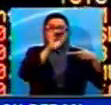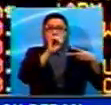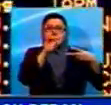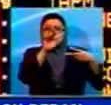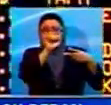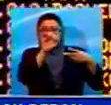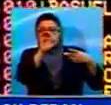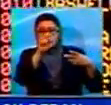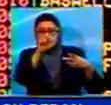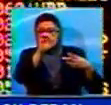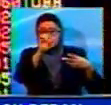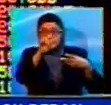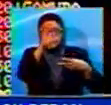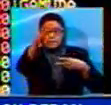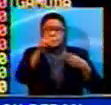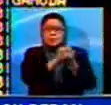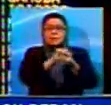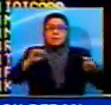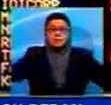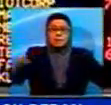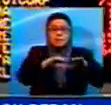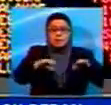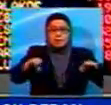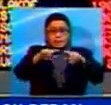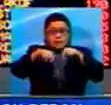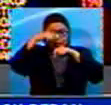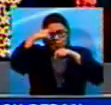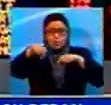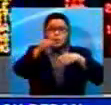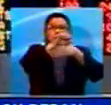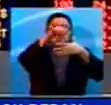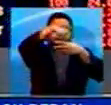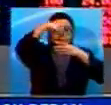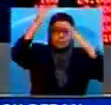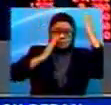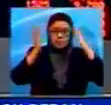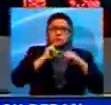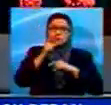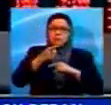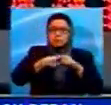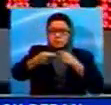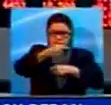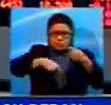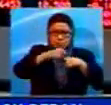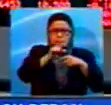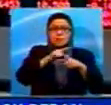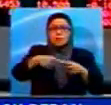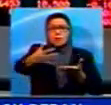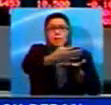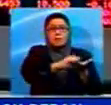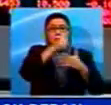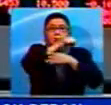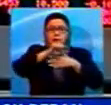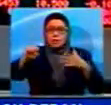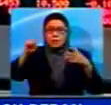akan menyediakan pemangkin tempatan kepada bursa dalam negara pedagang seharusnya mengumpul saham mewah berkaitan piala dunia yang dijangka